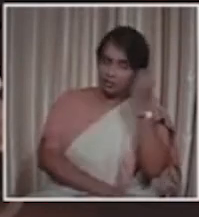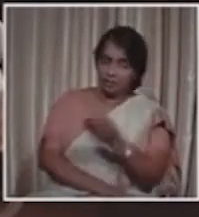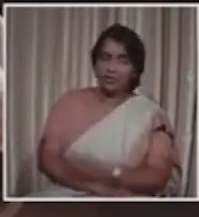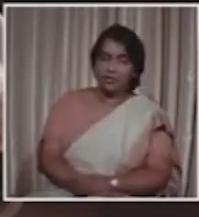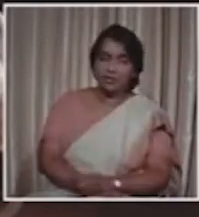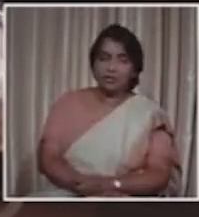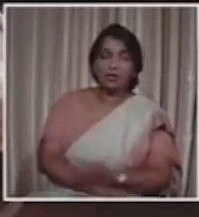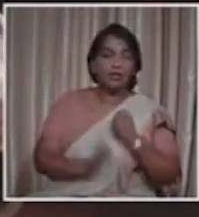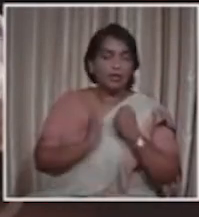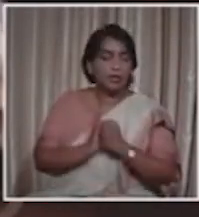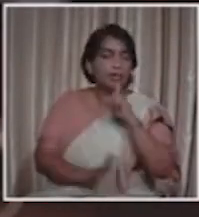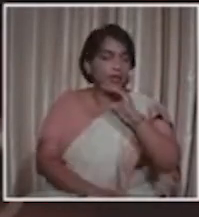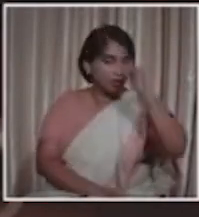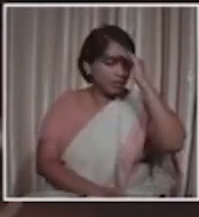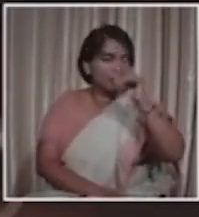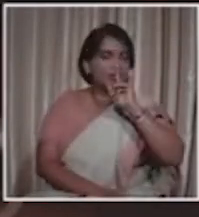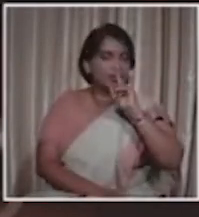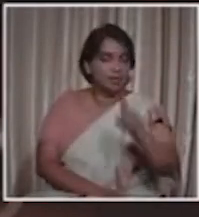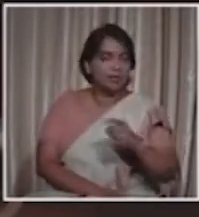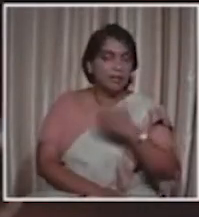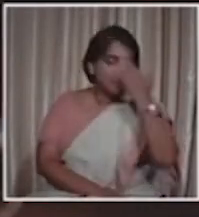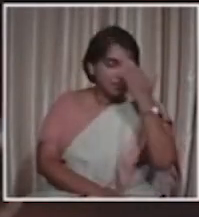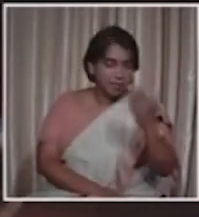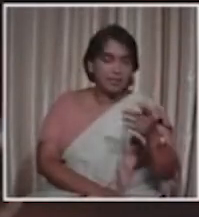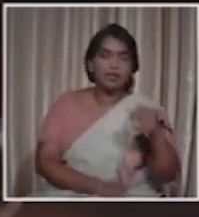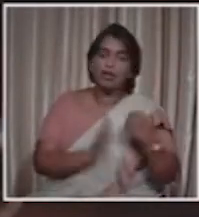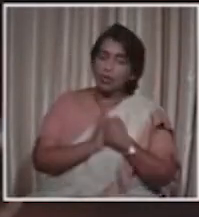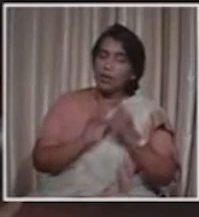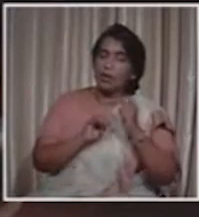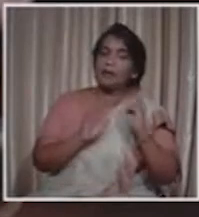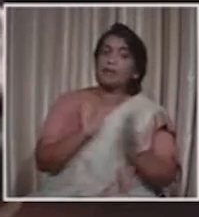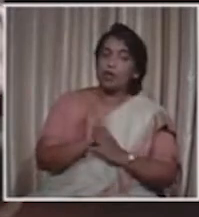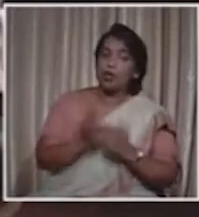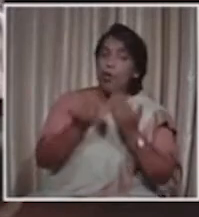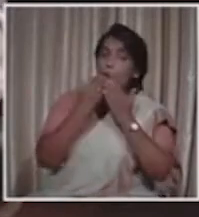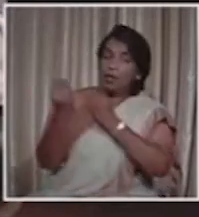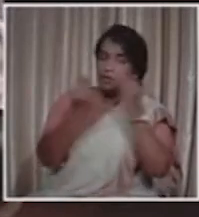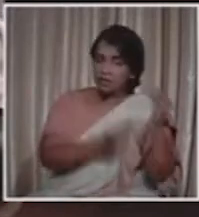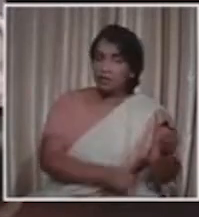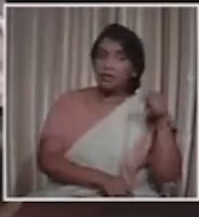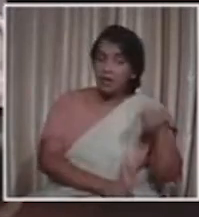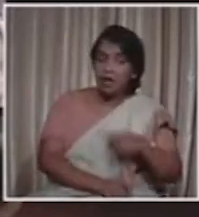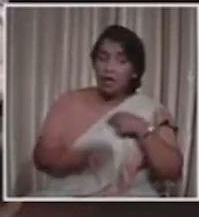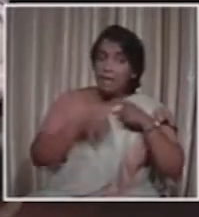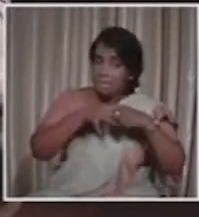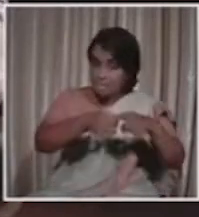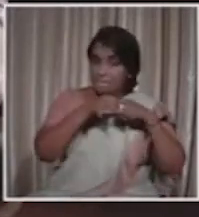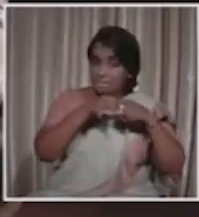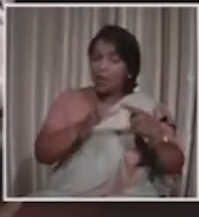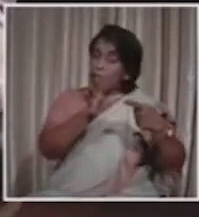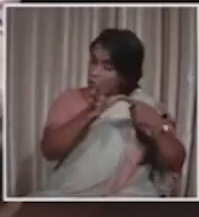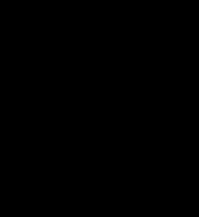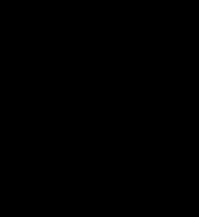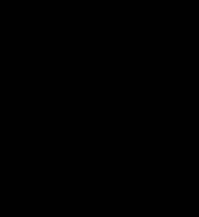garu kathanaayakathumage illimak karanawa karuna karala garu agamathithumata upades denna me ahapu prashna walata uttara denney